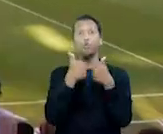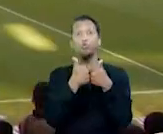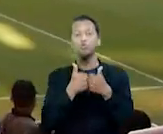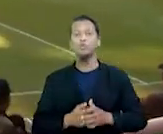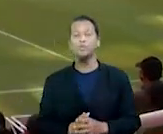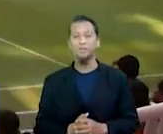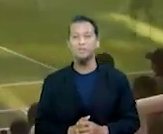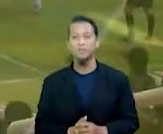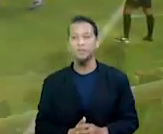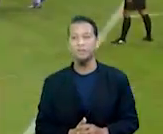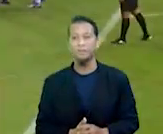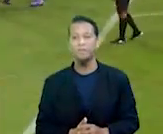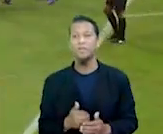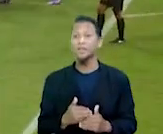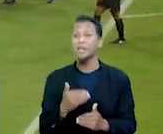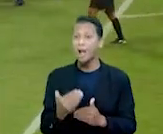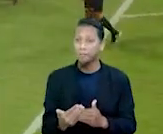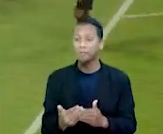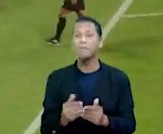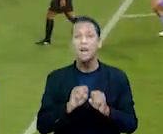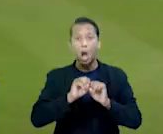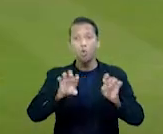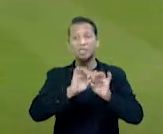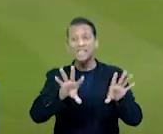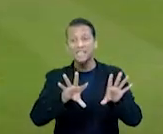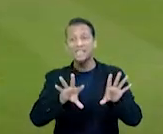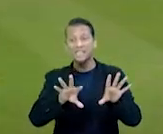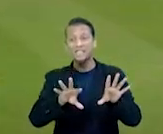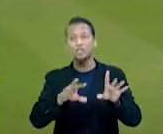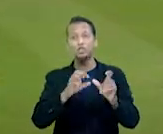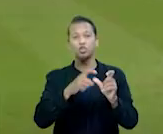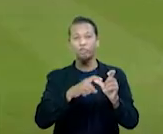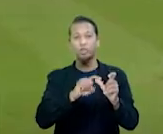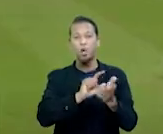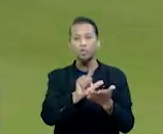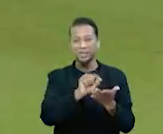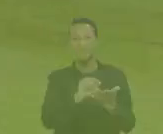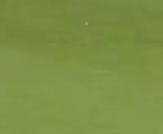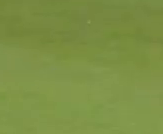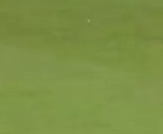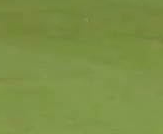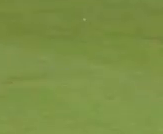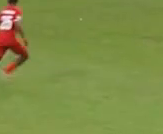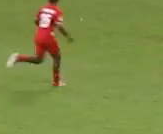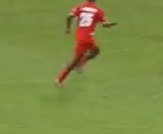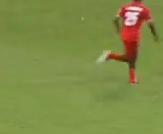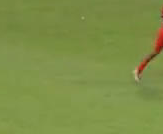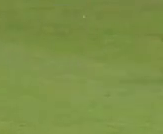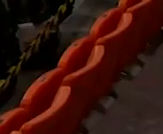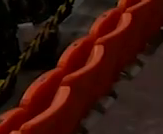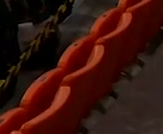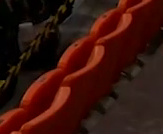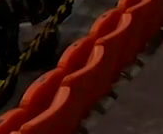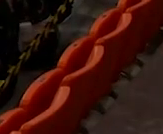Masih dalam tahap soft launching, Jakarta International Stadium dibuka untuk event sepak bola internasional dengan gelaran International Youth